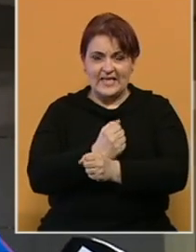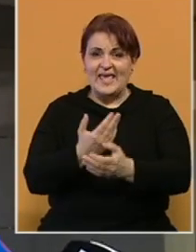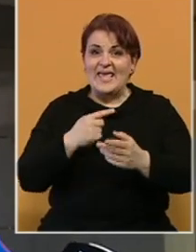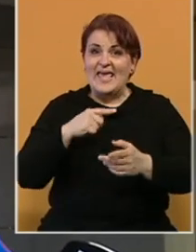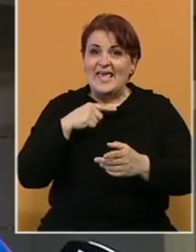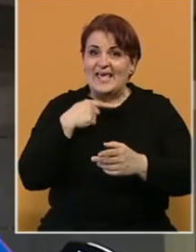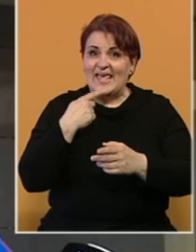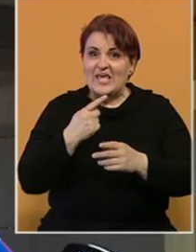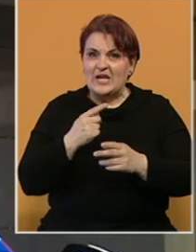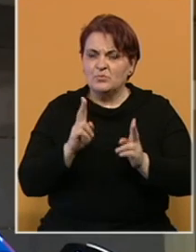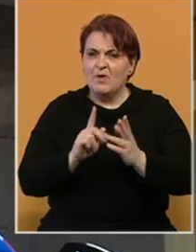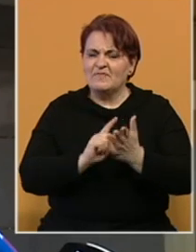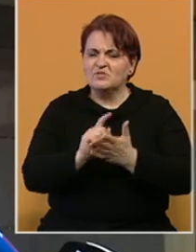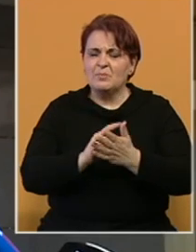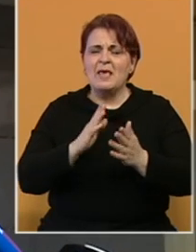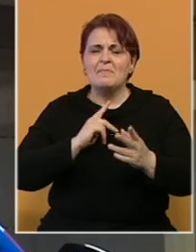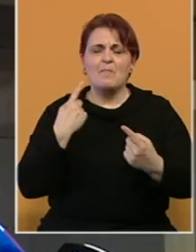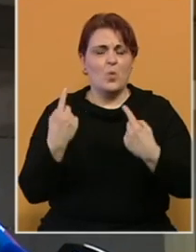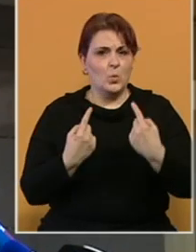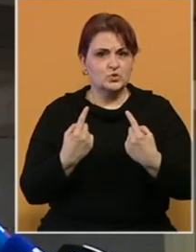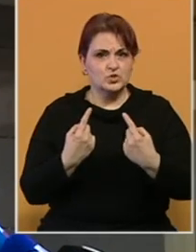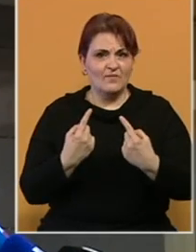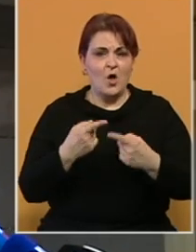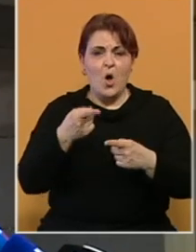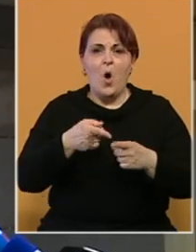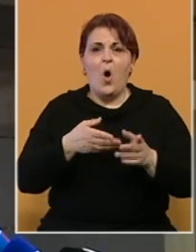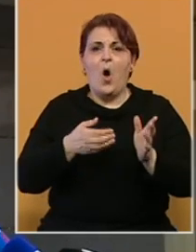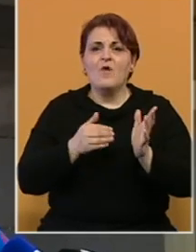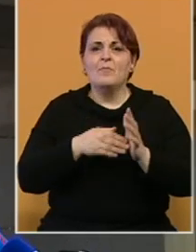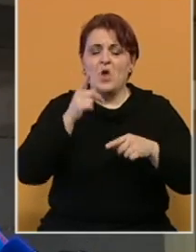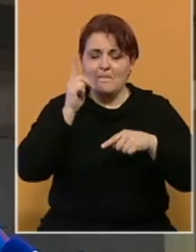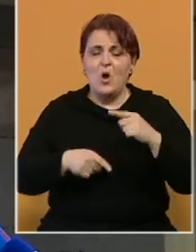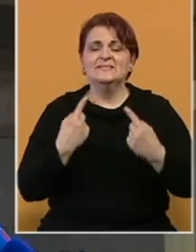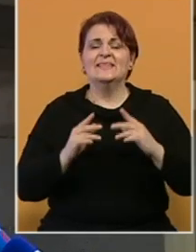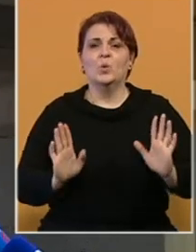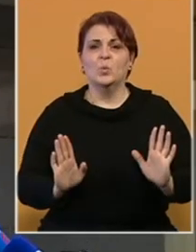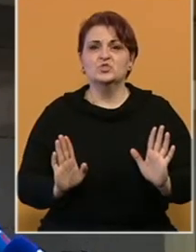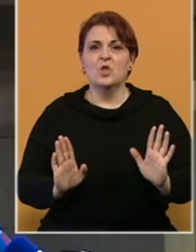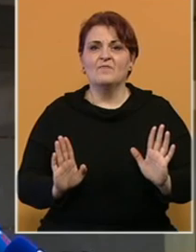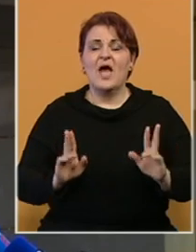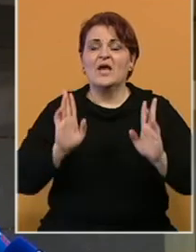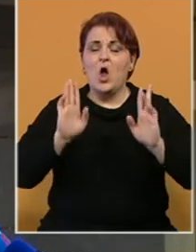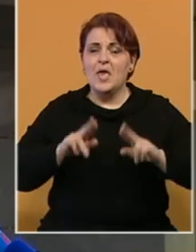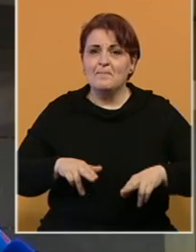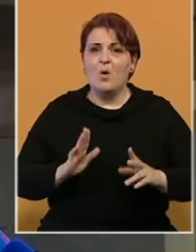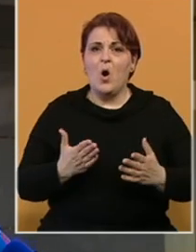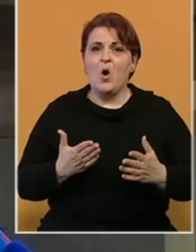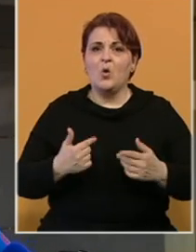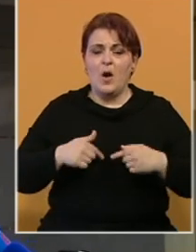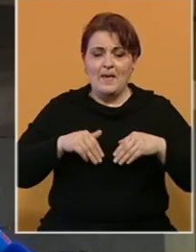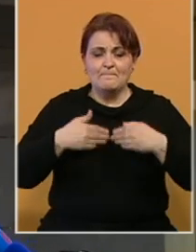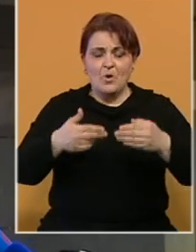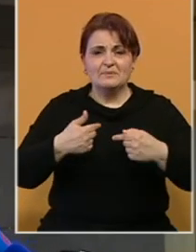rekli u prethodnom vremenskom periodu da smo ispunili uslove, ovo bi zaista, nadam se, bio posljednji uslov koji bi mogli da postave pred nas